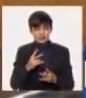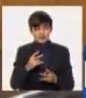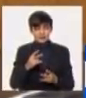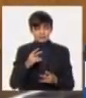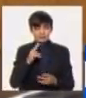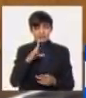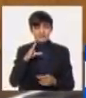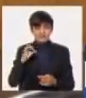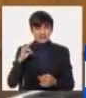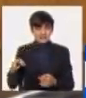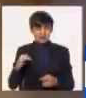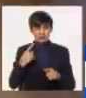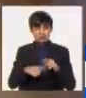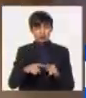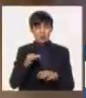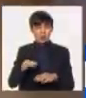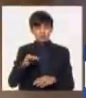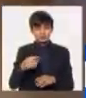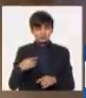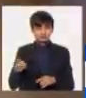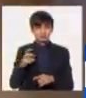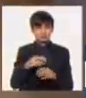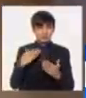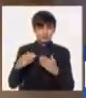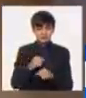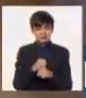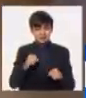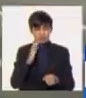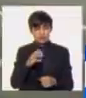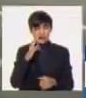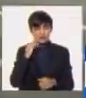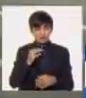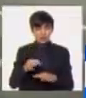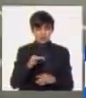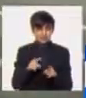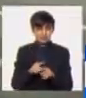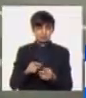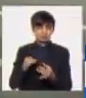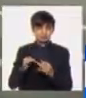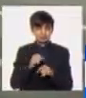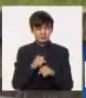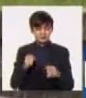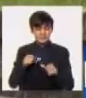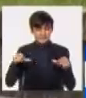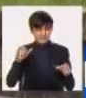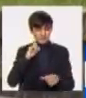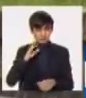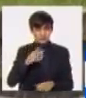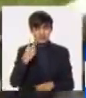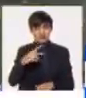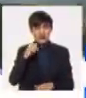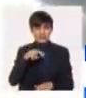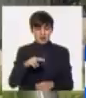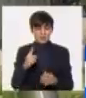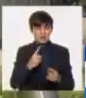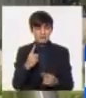импортировать КВИ из других областей, в частности, с Алматинской областью. Первый этап ослабления карантина начнется с 20 апреля. Уже